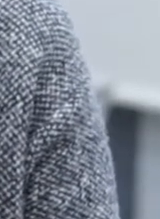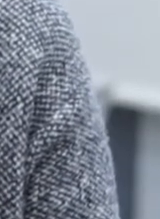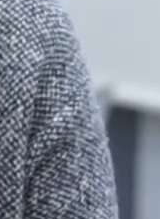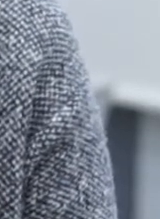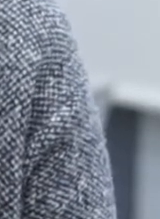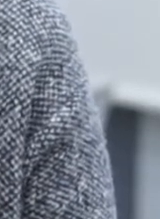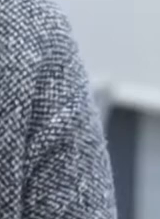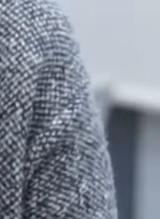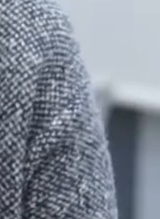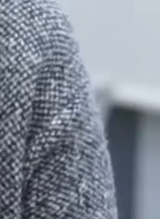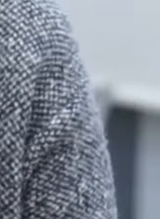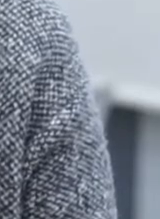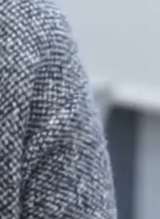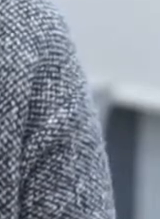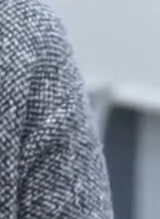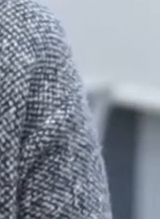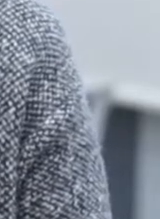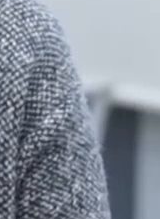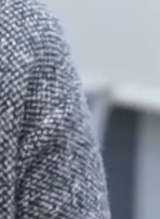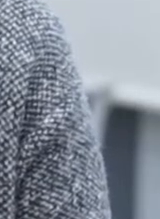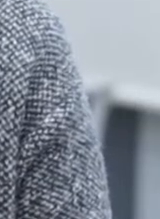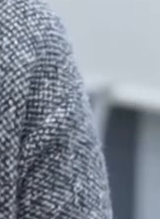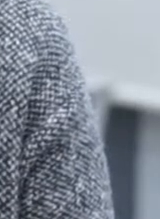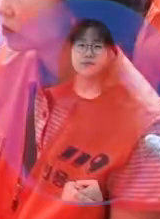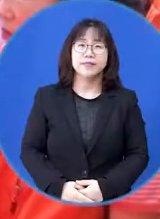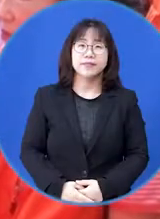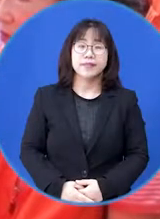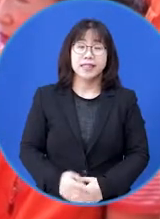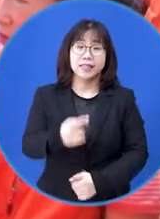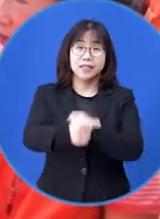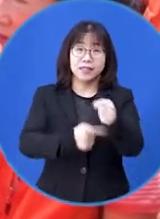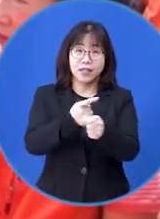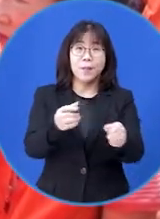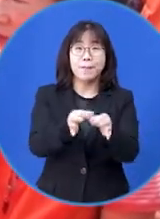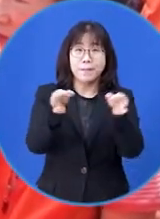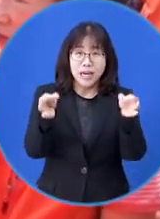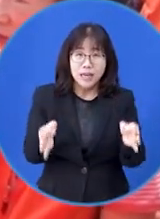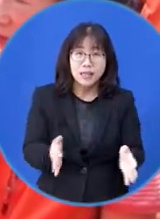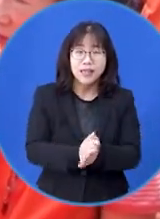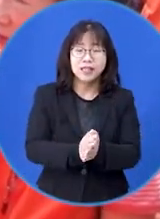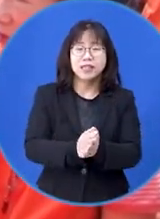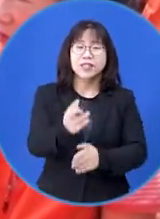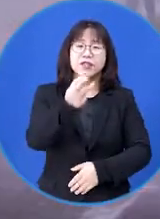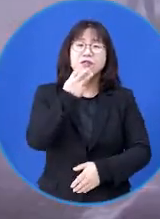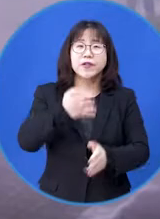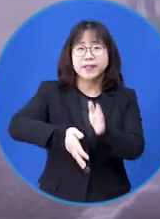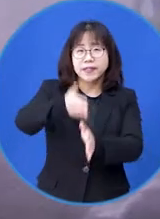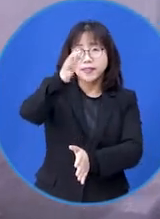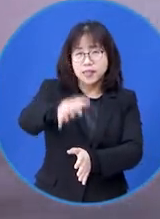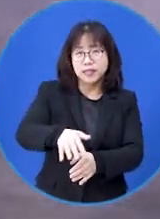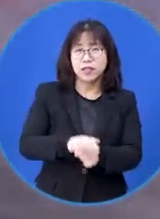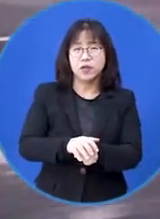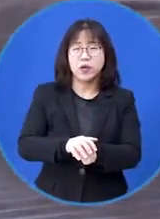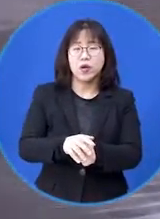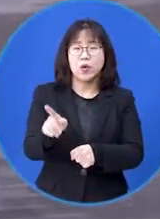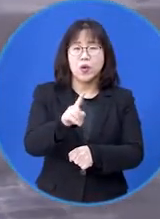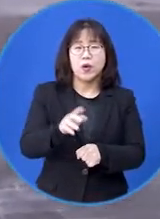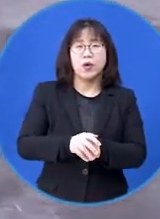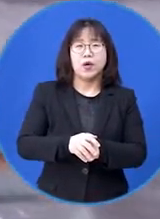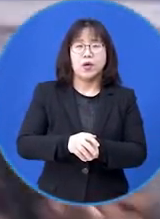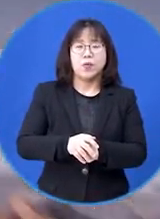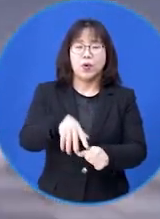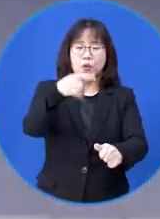수상해 안전한 강서구로 평가받았습니다. 매년 서울시는 25개 자치구의 민방위대